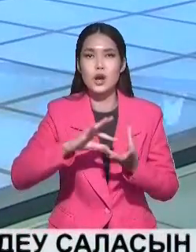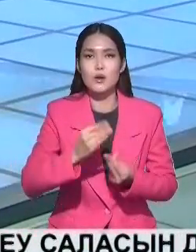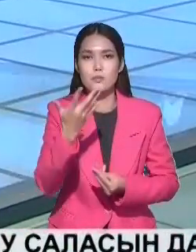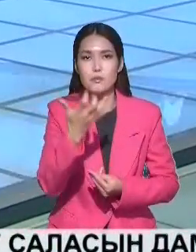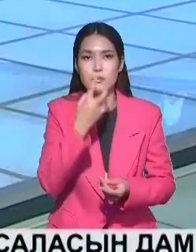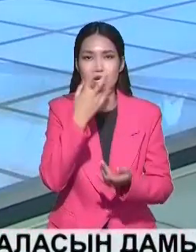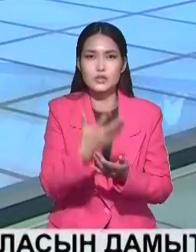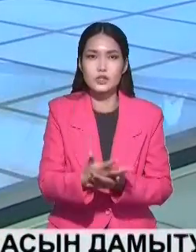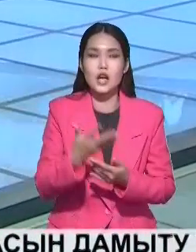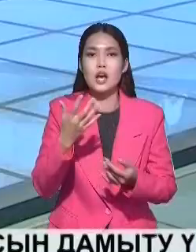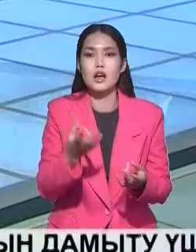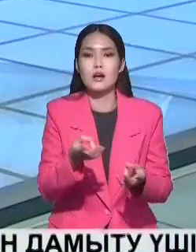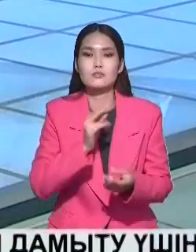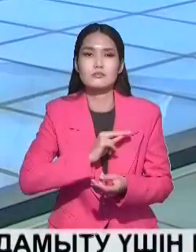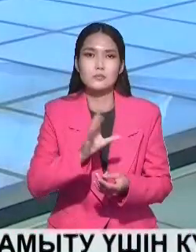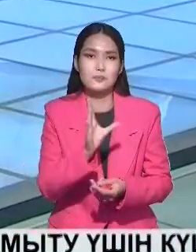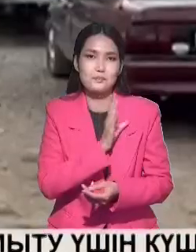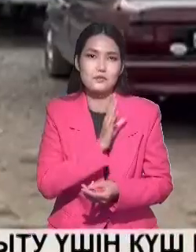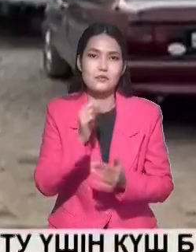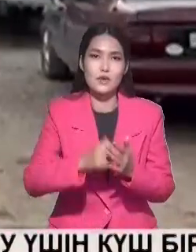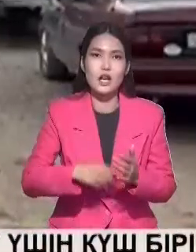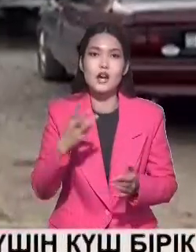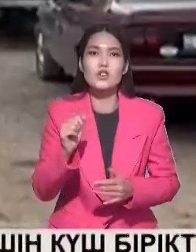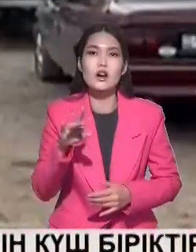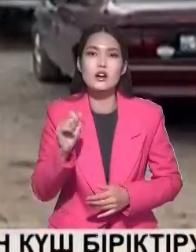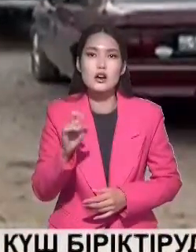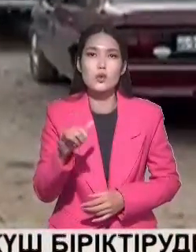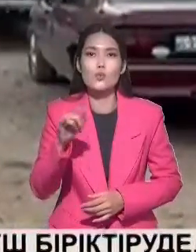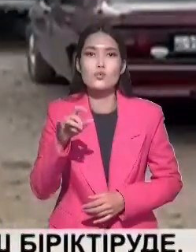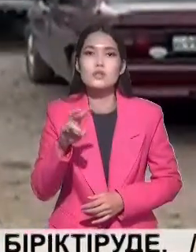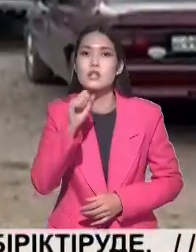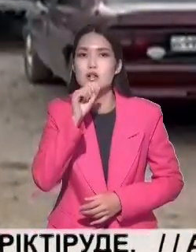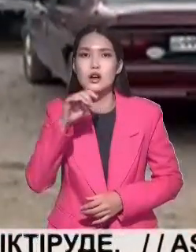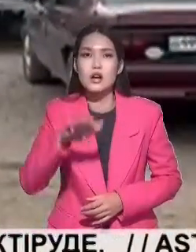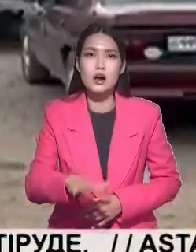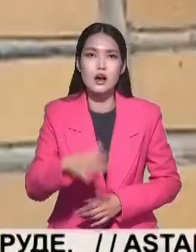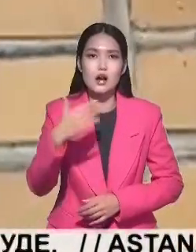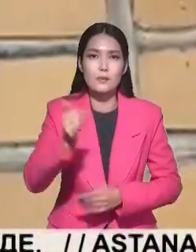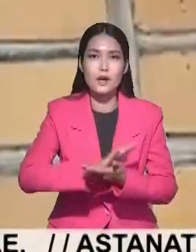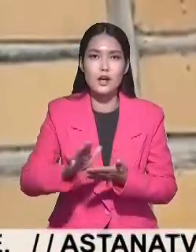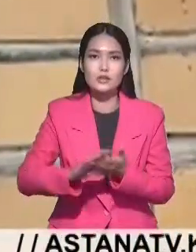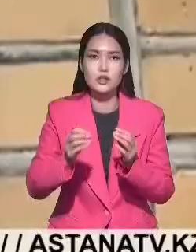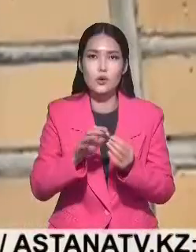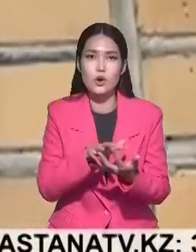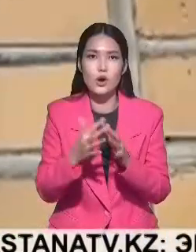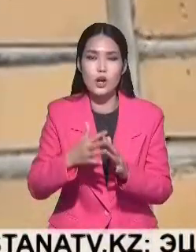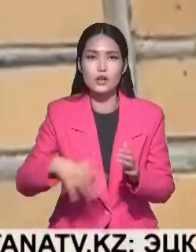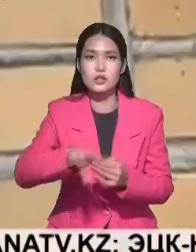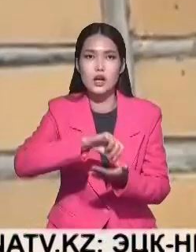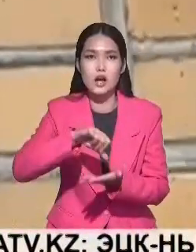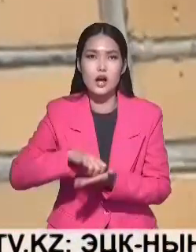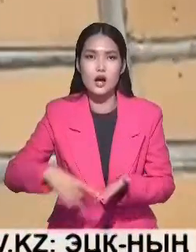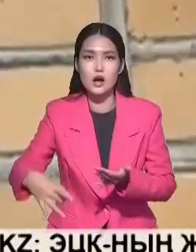500-ге жуық ауқымды шара өткізілді. Шардара ауданында Ұзыната кесенесі маңын тазалау жұмыстарына 10 ауылдық округтен қатысқан